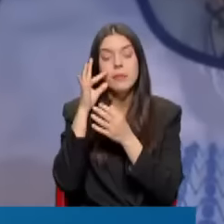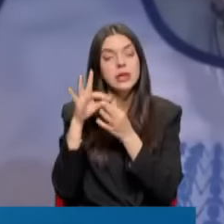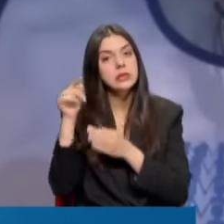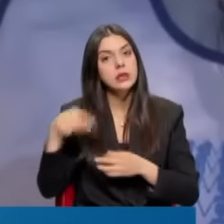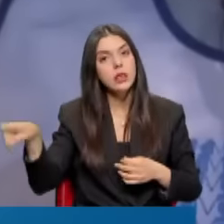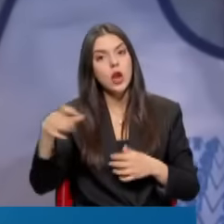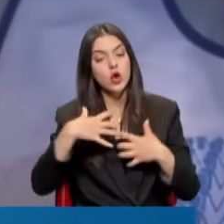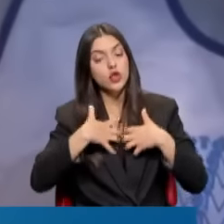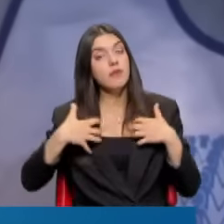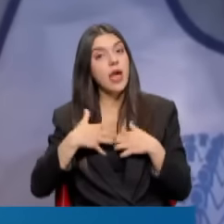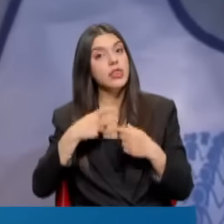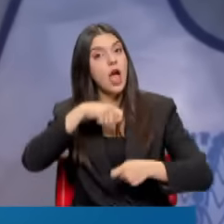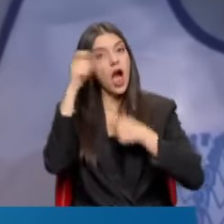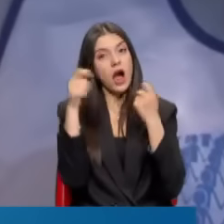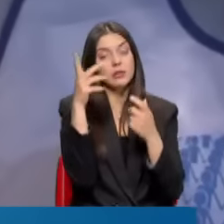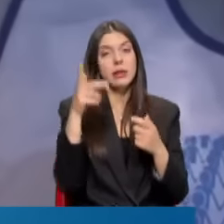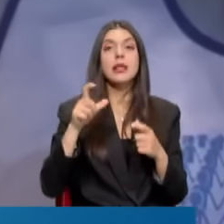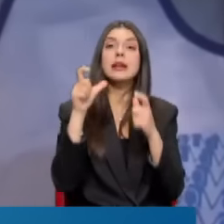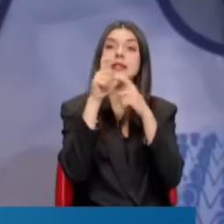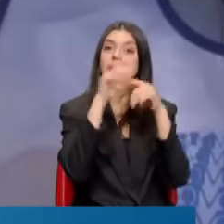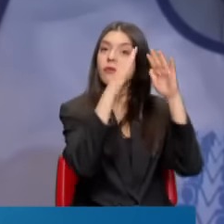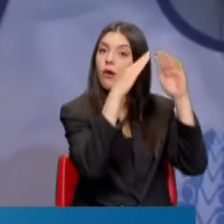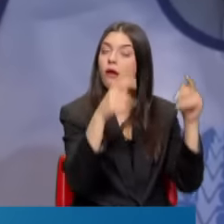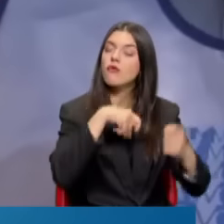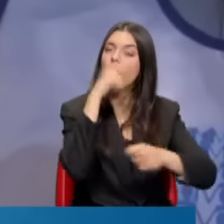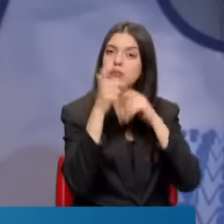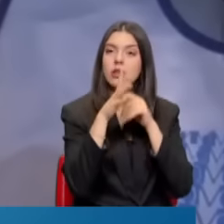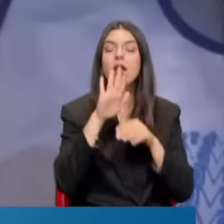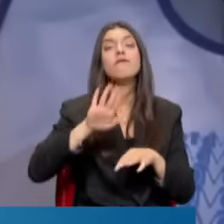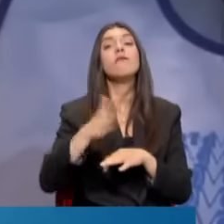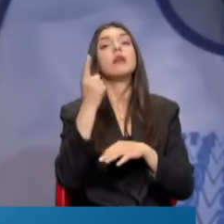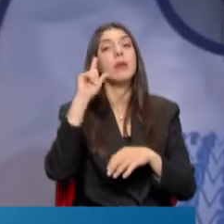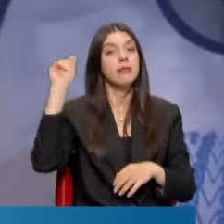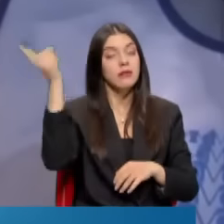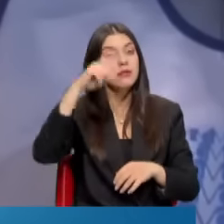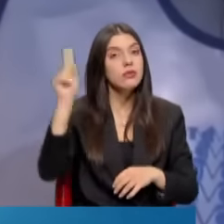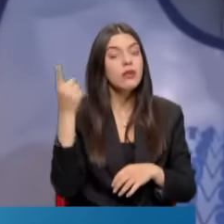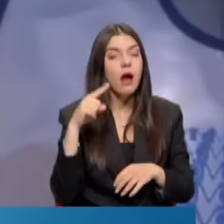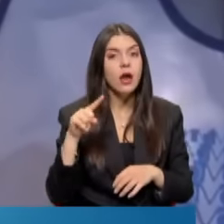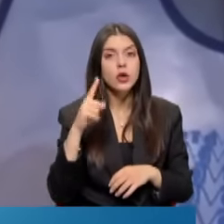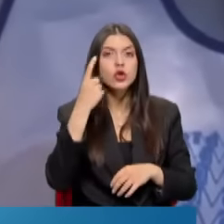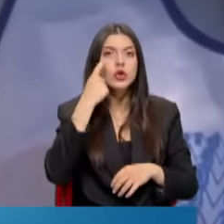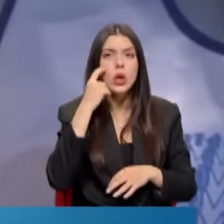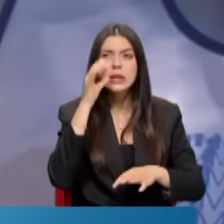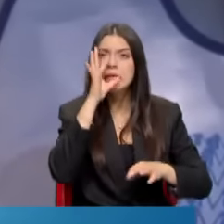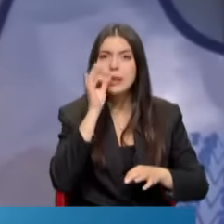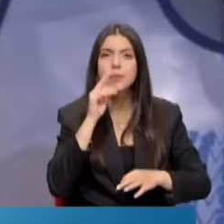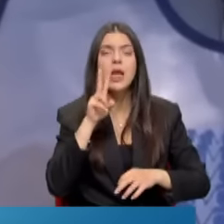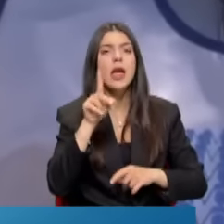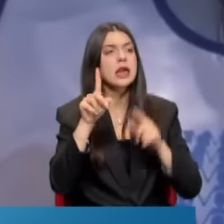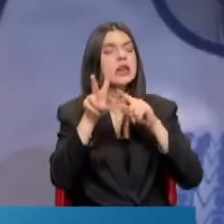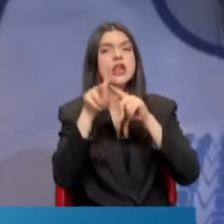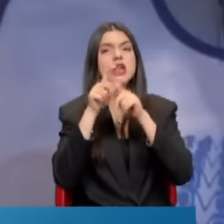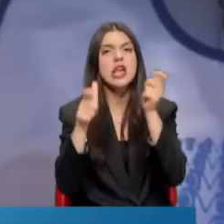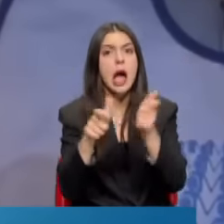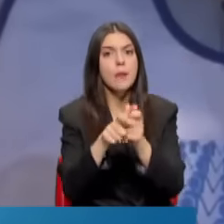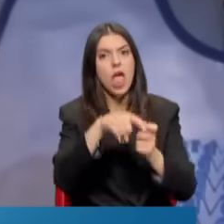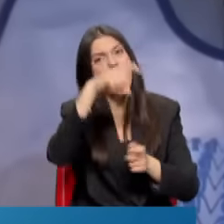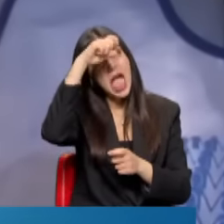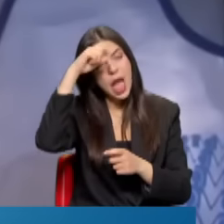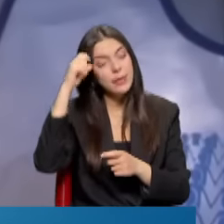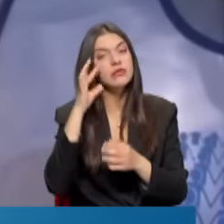Güvenlik harcamalarından Saray harcamalarından vazgeçmeyen iktidar gözünü kamu hizmetlerine ve kamu emekçilerine